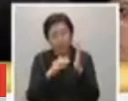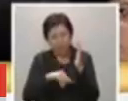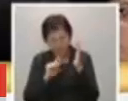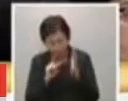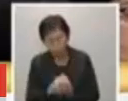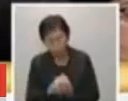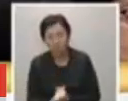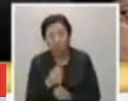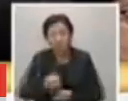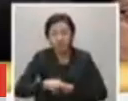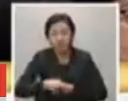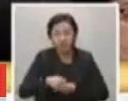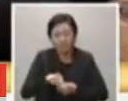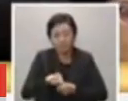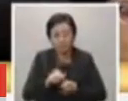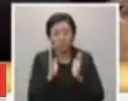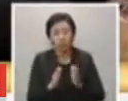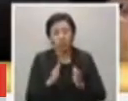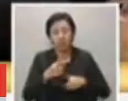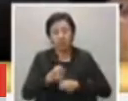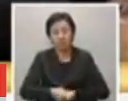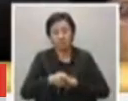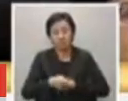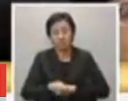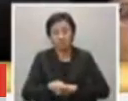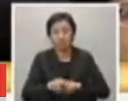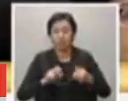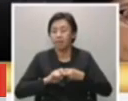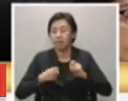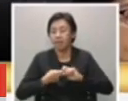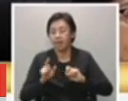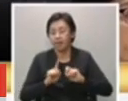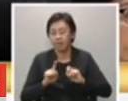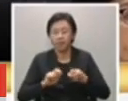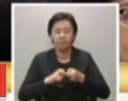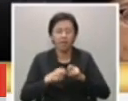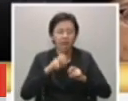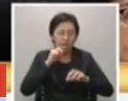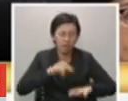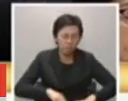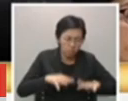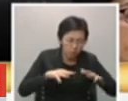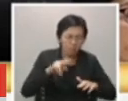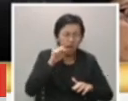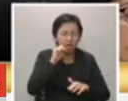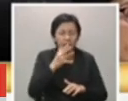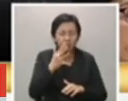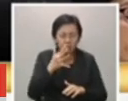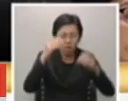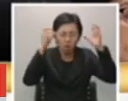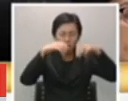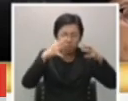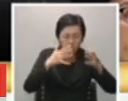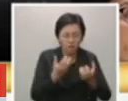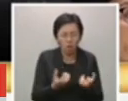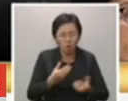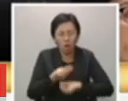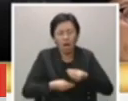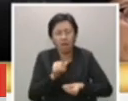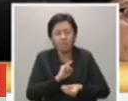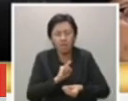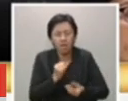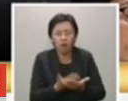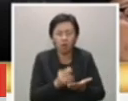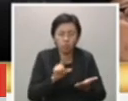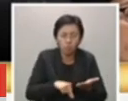ตรคนส่วนใหญ่ของประเทศเลยเจอปัญหาภัยแล้งน้ำท่วมสลับไปมาผลผลิตไม่ได้ราคาอย่างที่ต้องการ